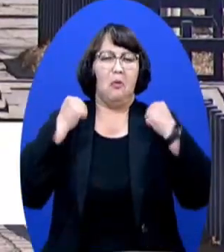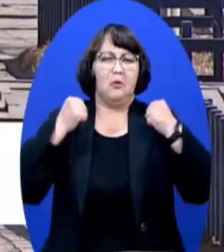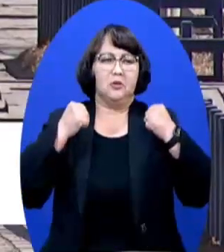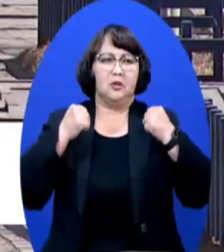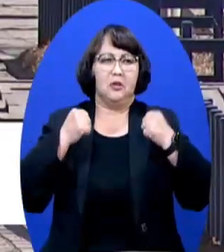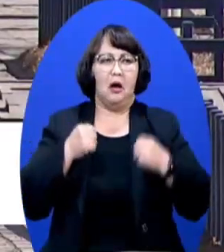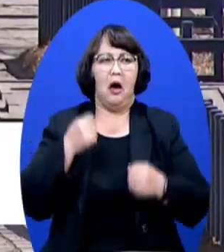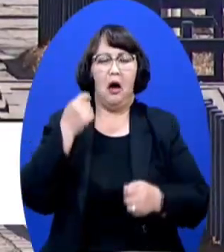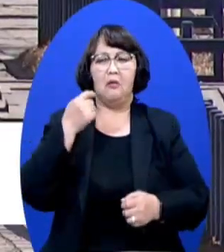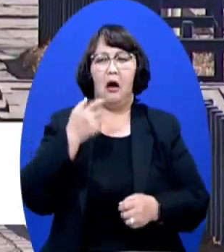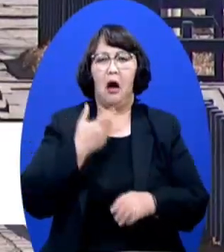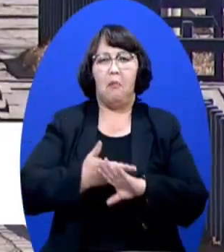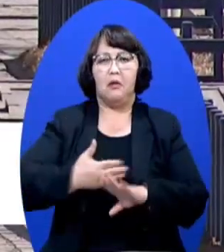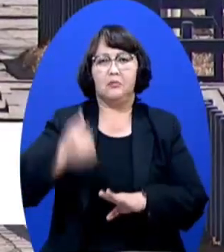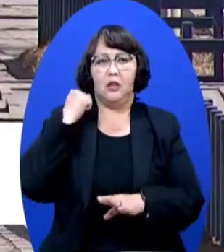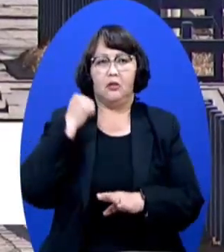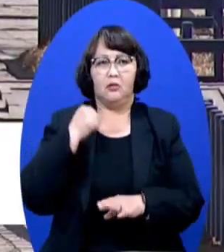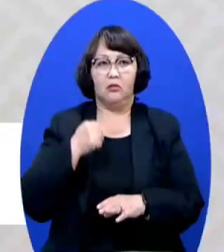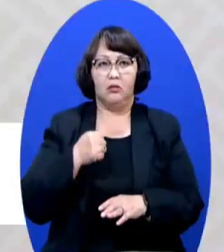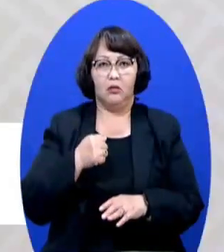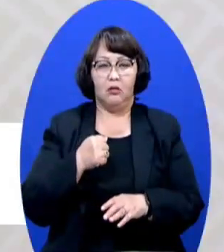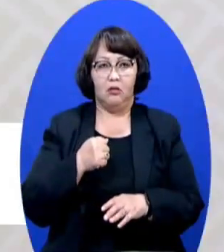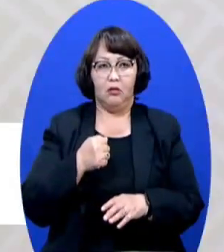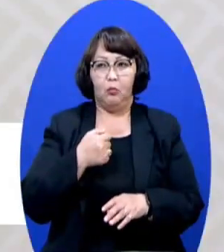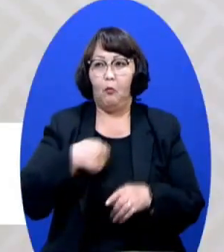хүмүүсээ эрсдэлд оруулахар байгааг ч хүндсэн юм.